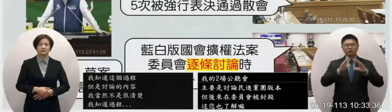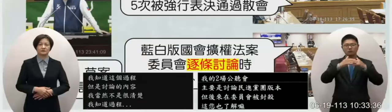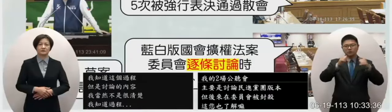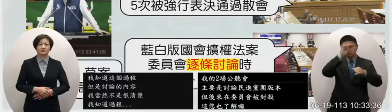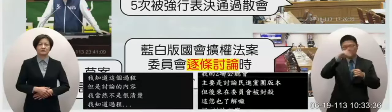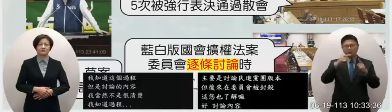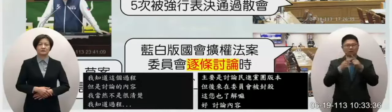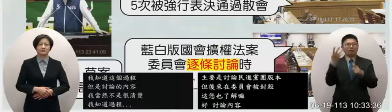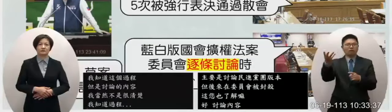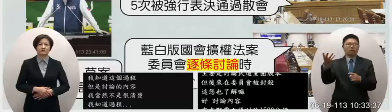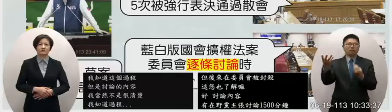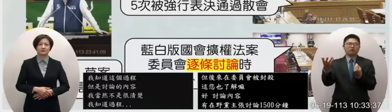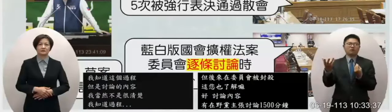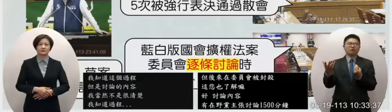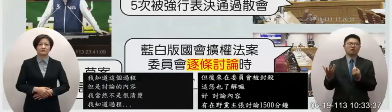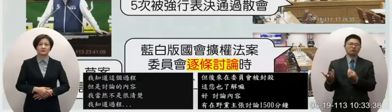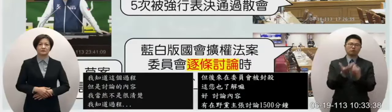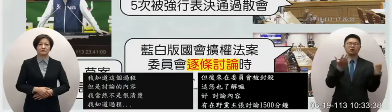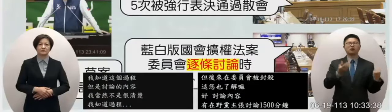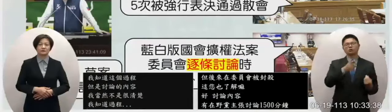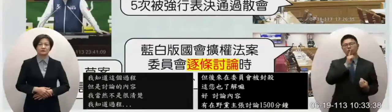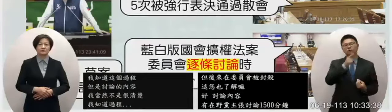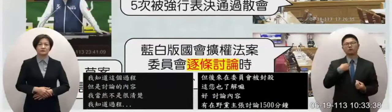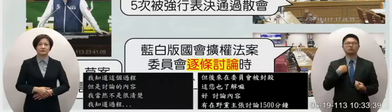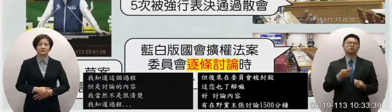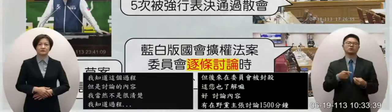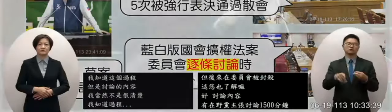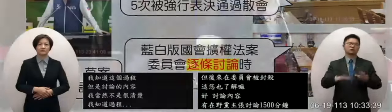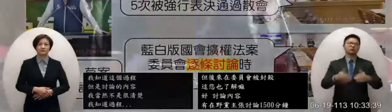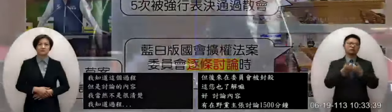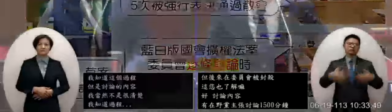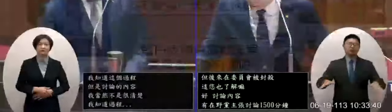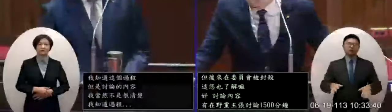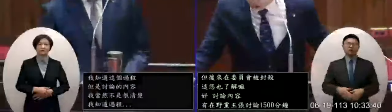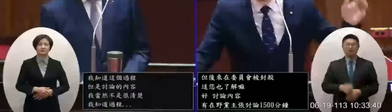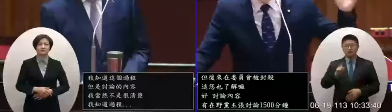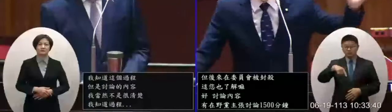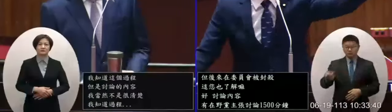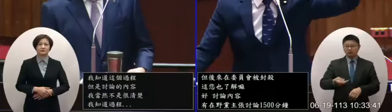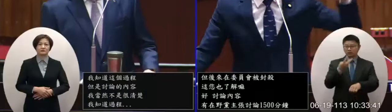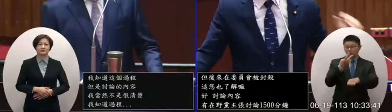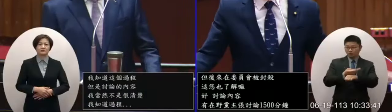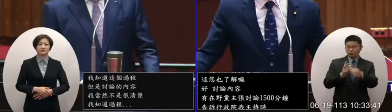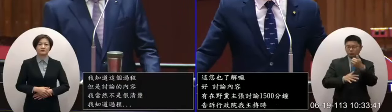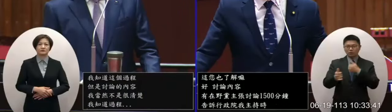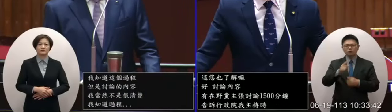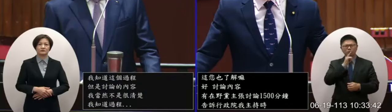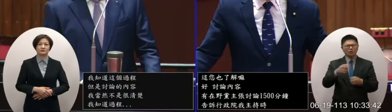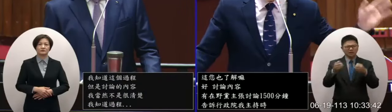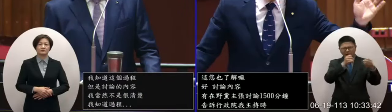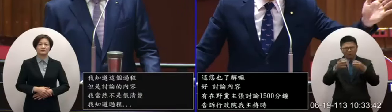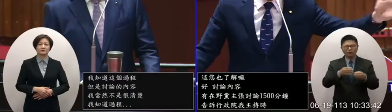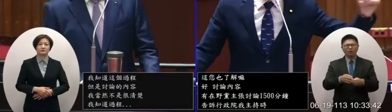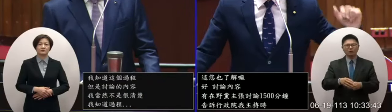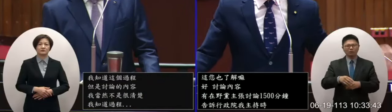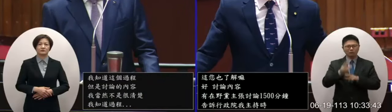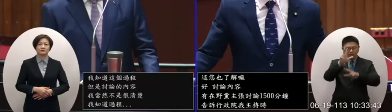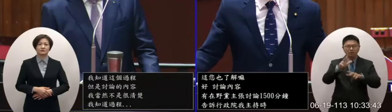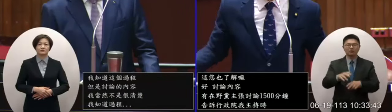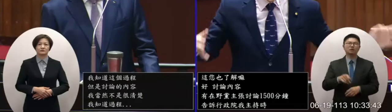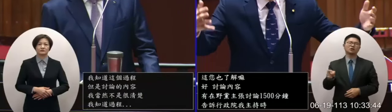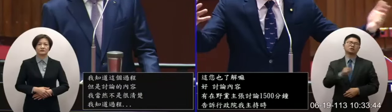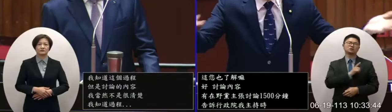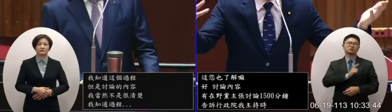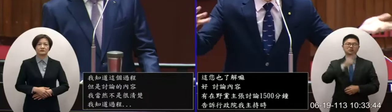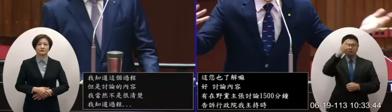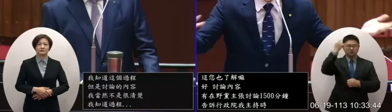优势将我们要讨论的就散会掉了。所以呢，待会呢，罗志祥委员说，他说充分讨论，其实呢，罗委员也在司法委